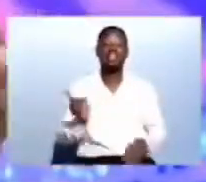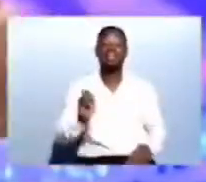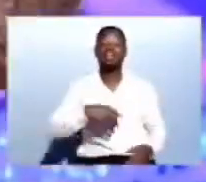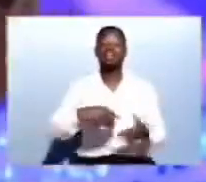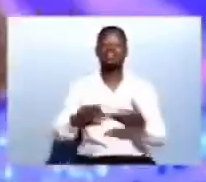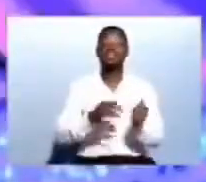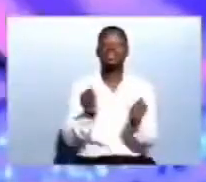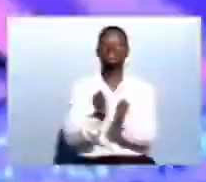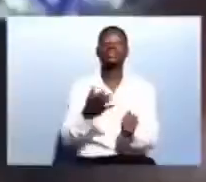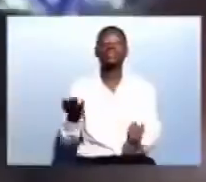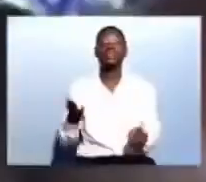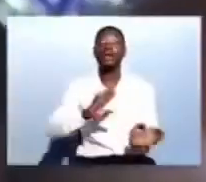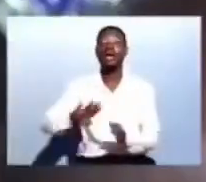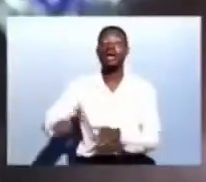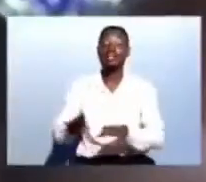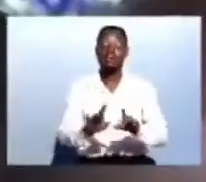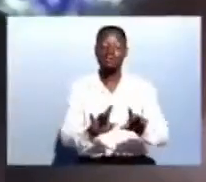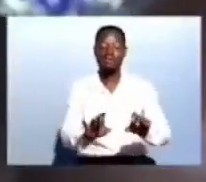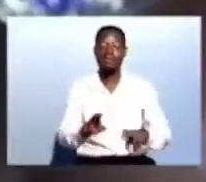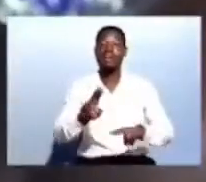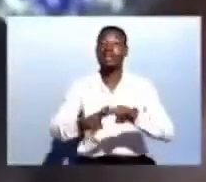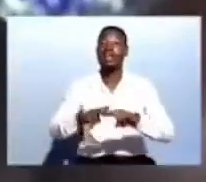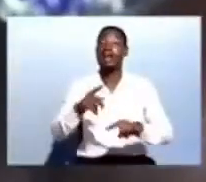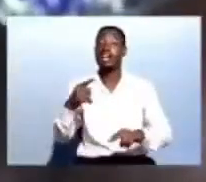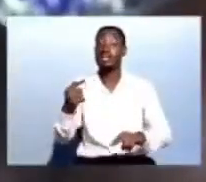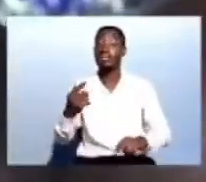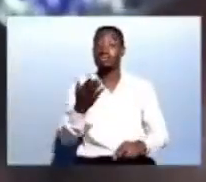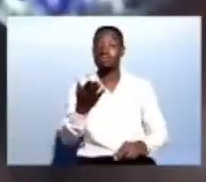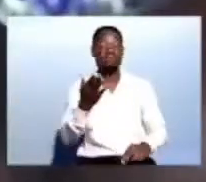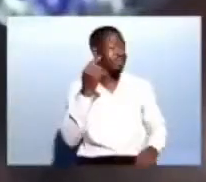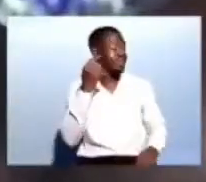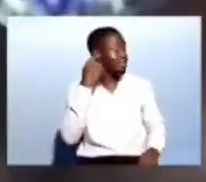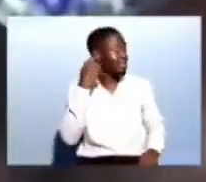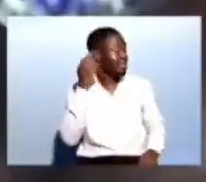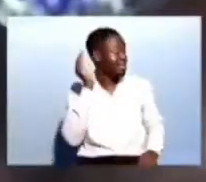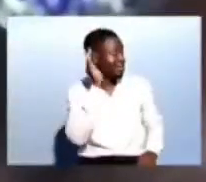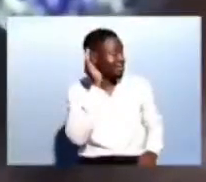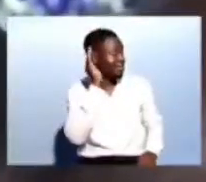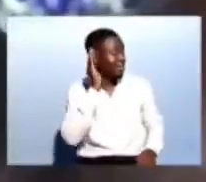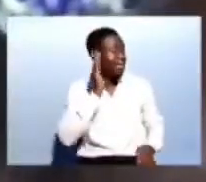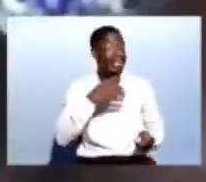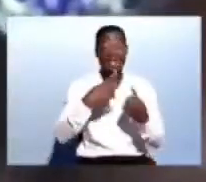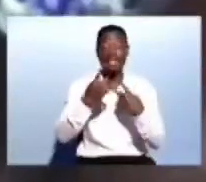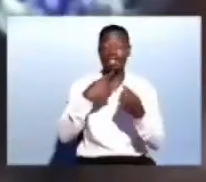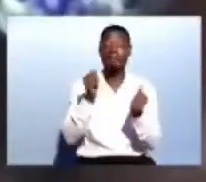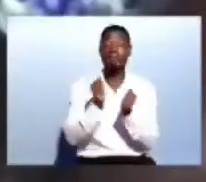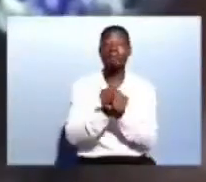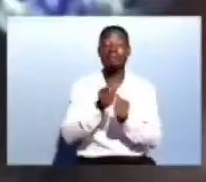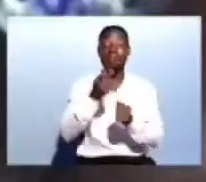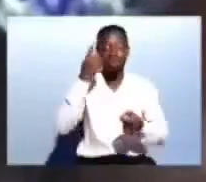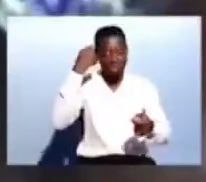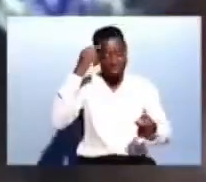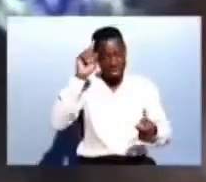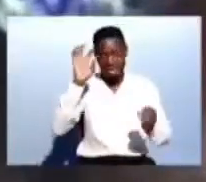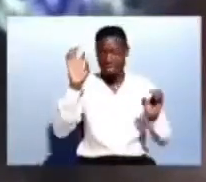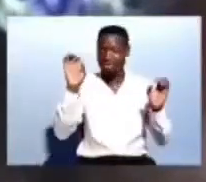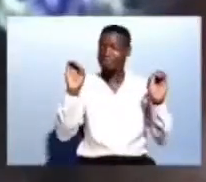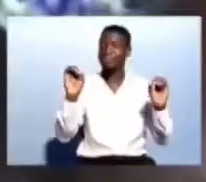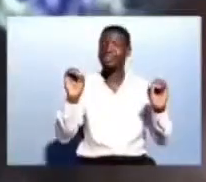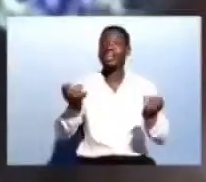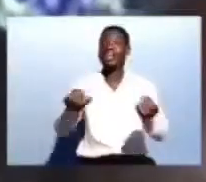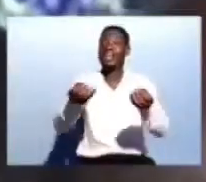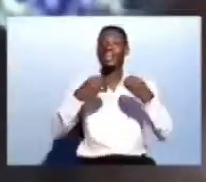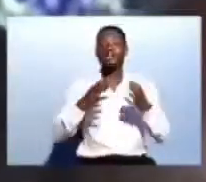usifanye kitu chochote, achana na kompyuta yako. Kaa tu, nisikilize. Niache nianze kusema mambo yangu hata yasiyoeleweka. Niache.